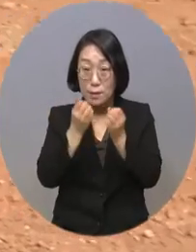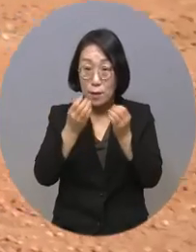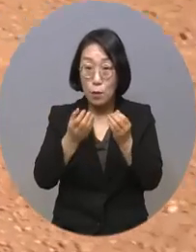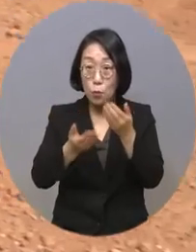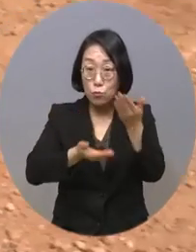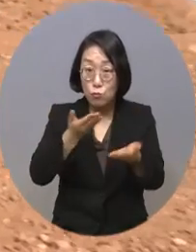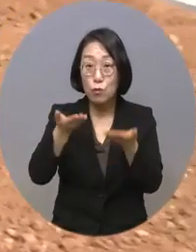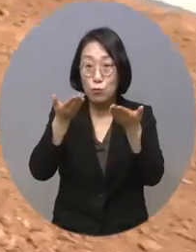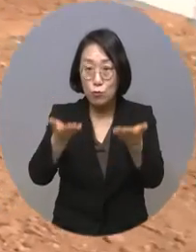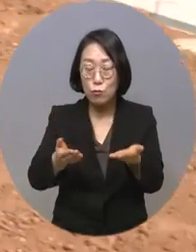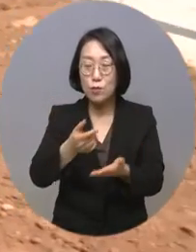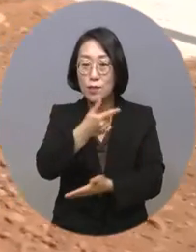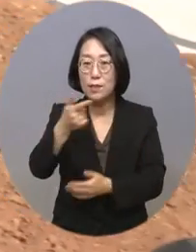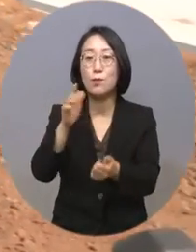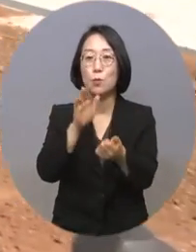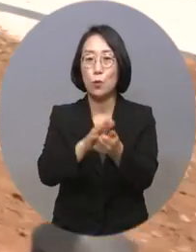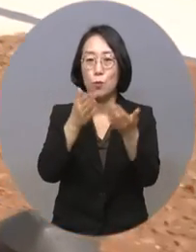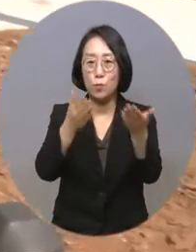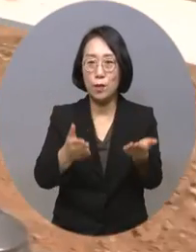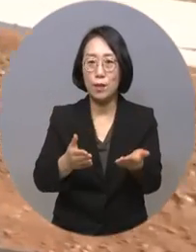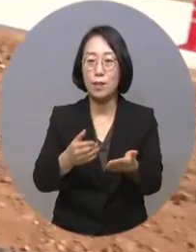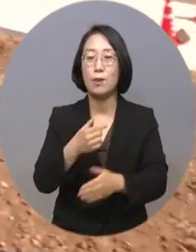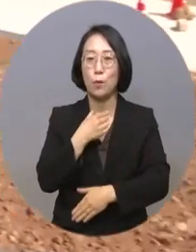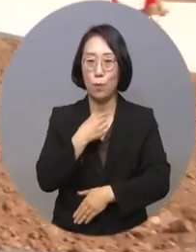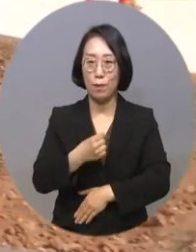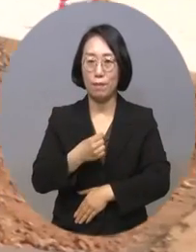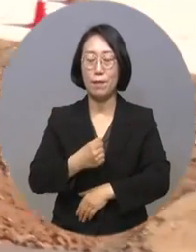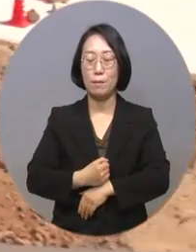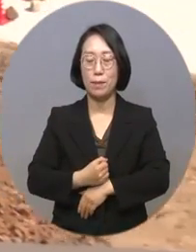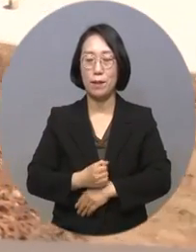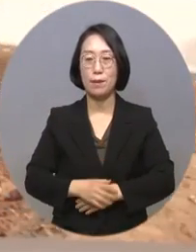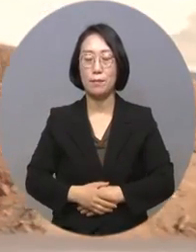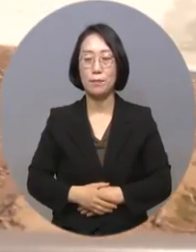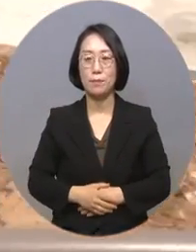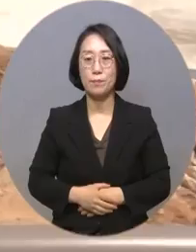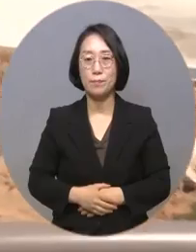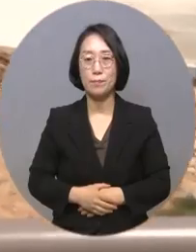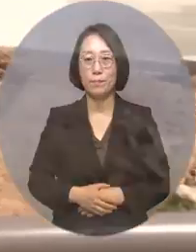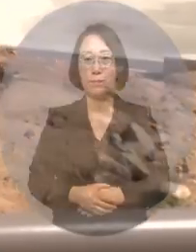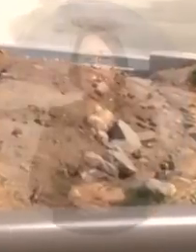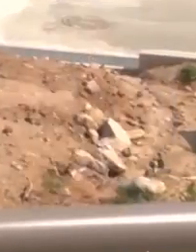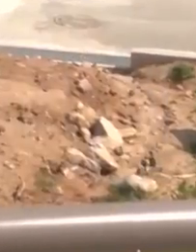인생에 큰 도움이 되길 기대합니다. 복지TV 전북방송 장유진입니다.